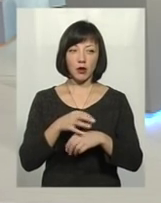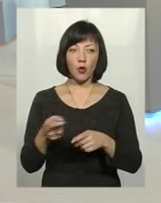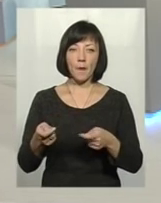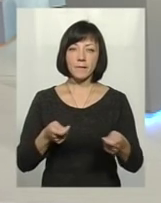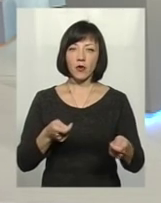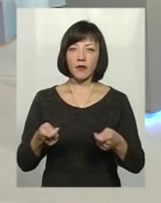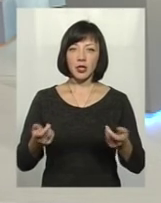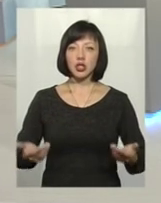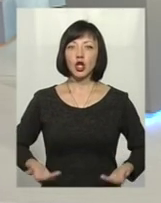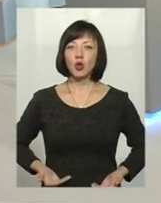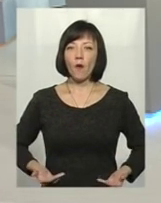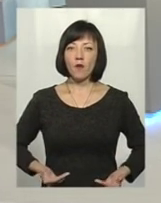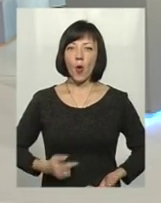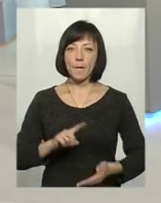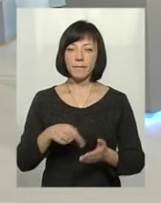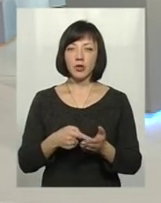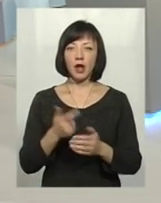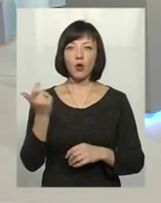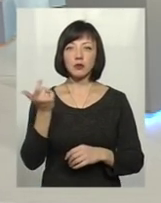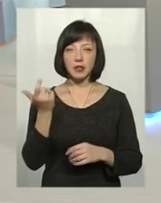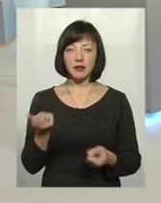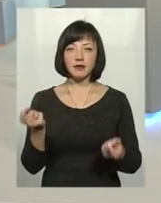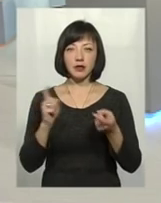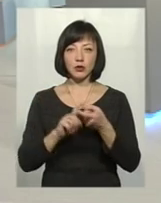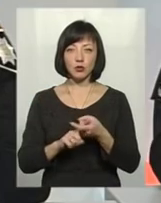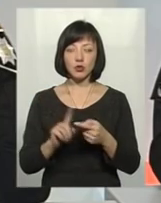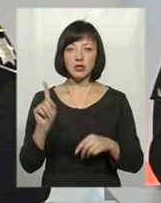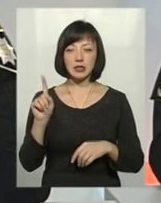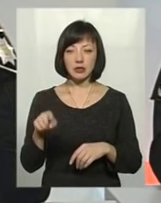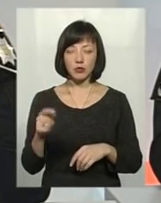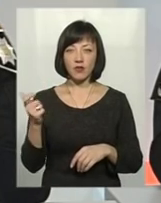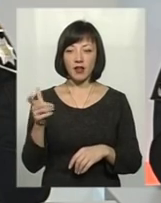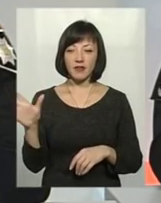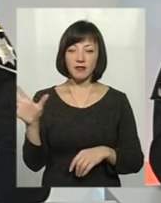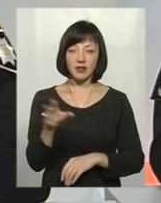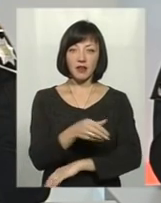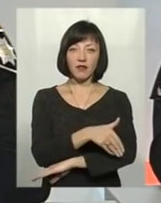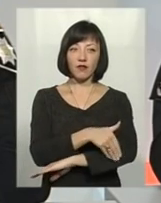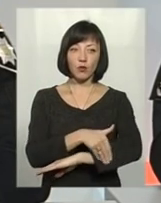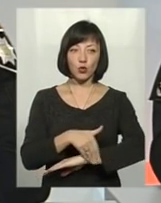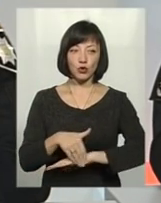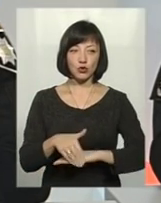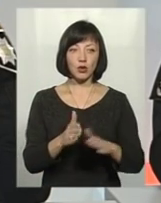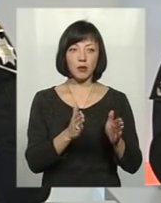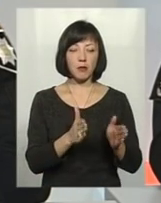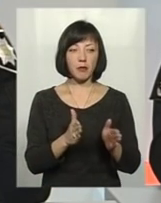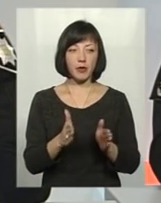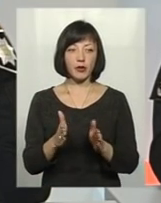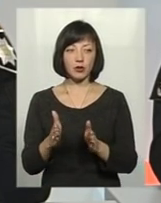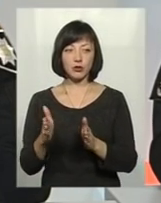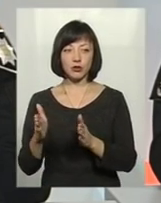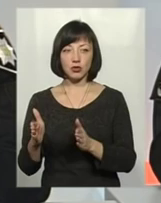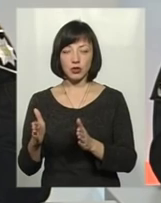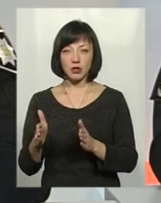управлінням житлово-комунального господарства. В зв'язку з тим, що власником всієї вуличної мережі на